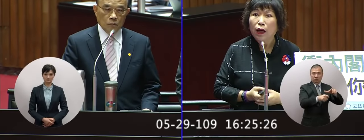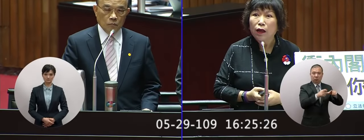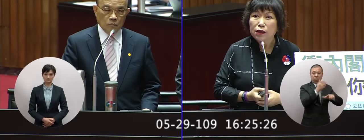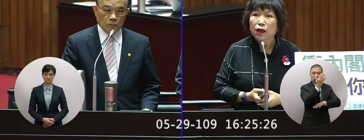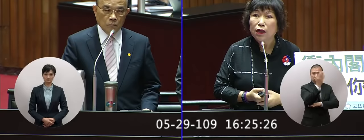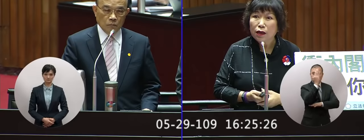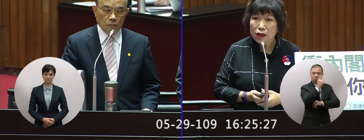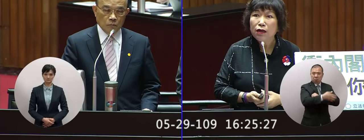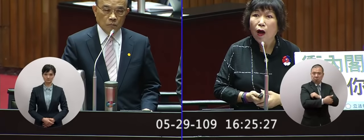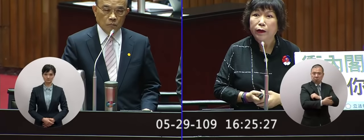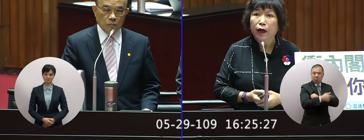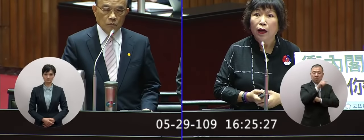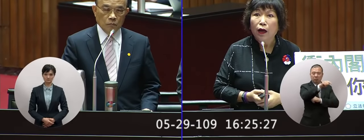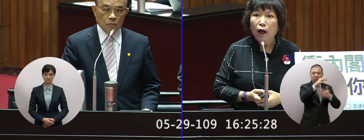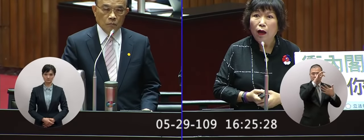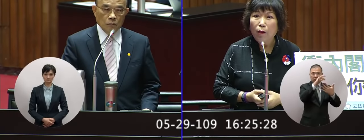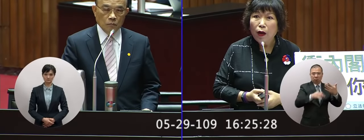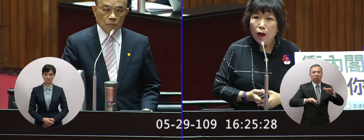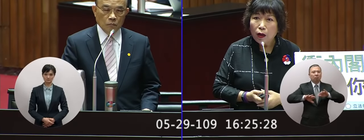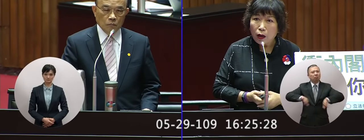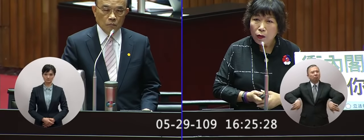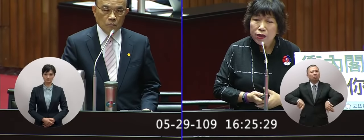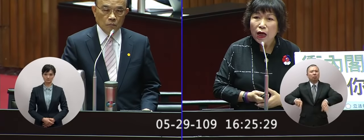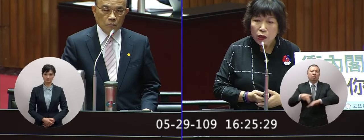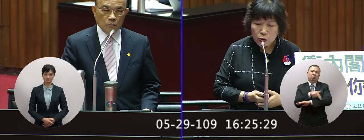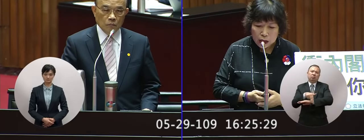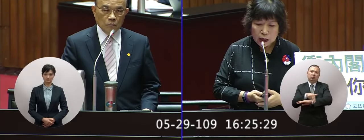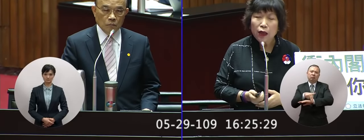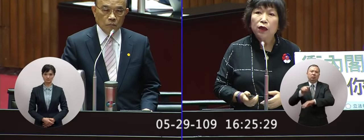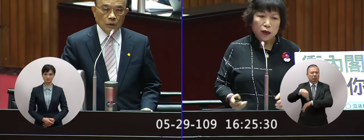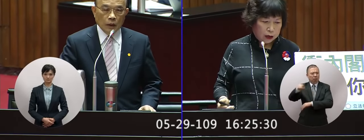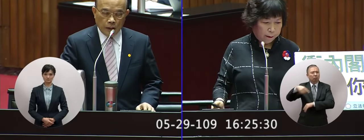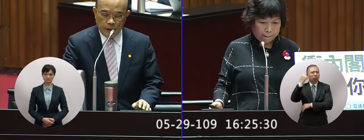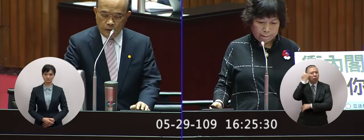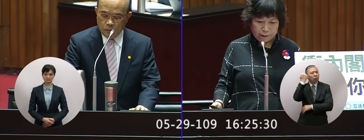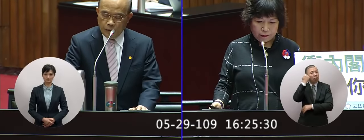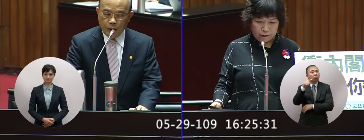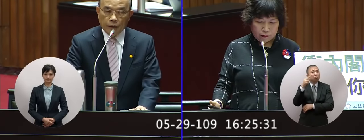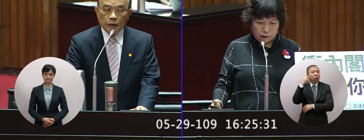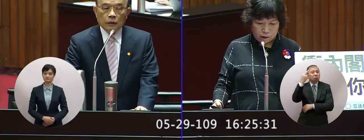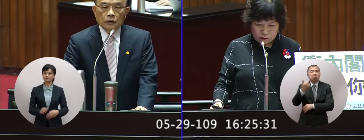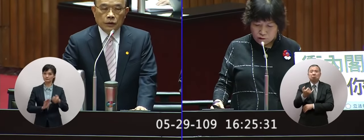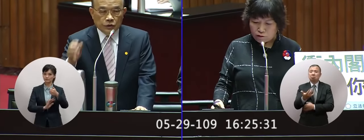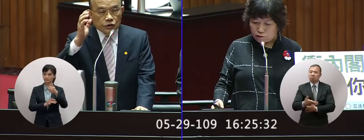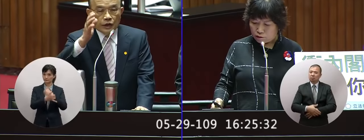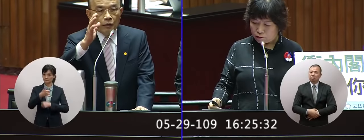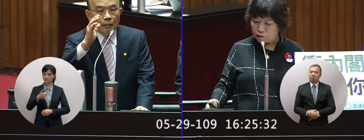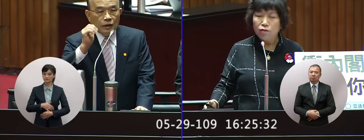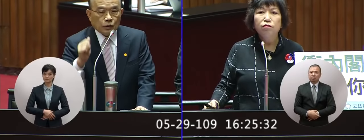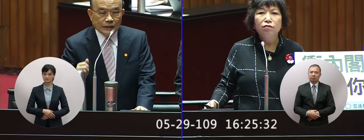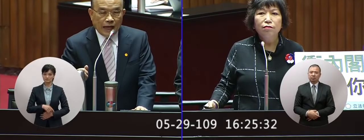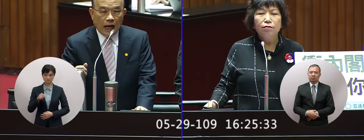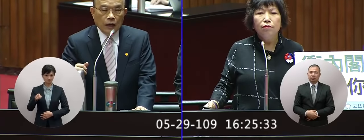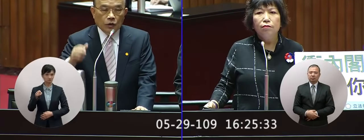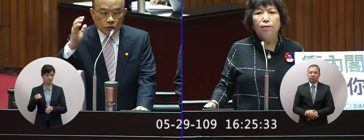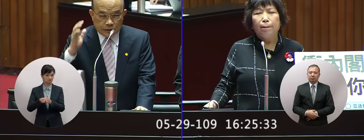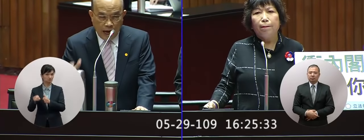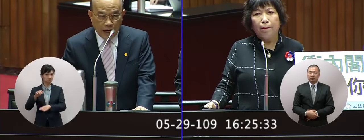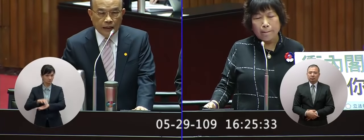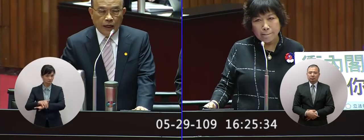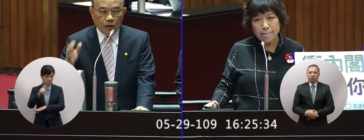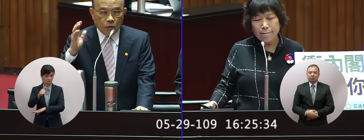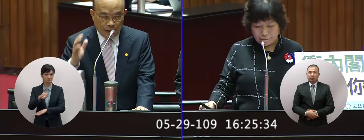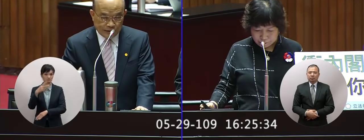相同的这个辛劳的。院长您觉得呢？ 委员，你是这一方面的专家，